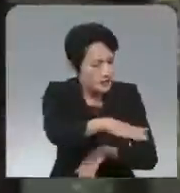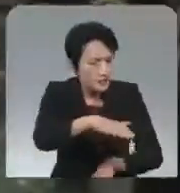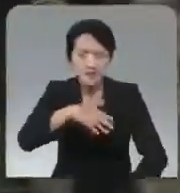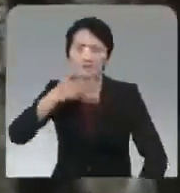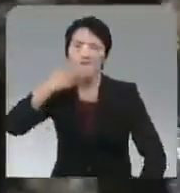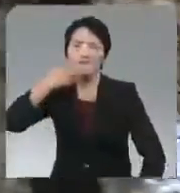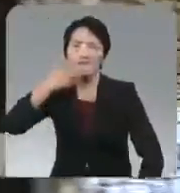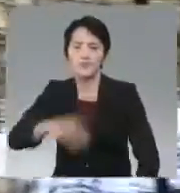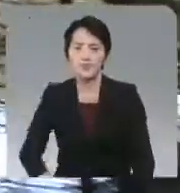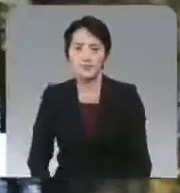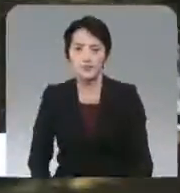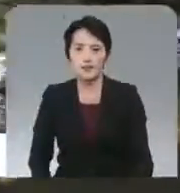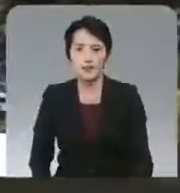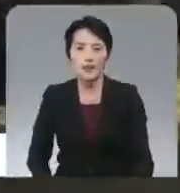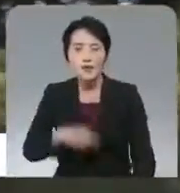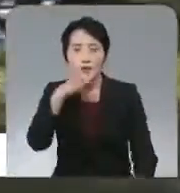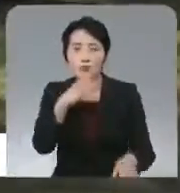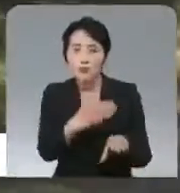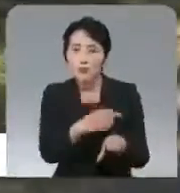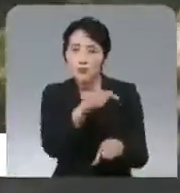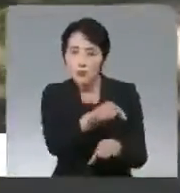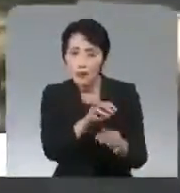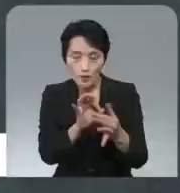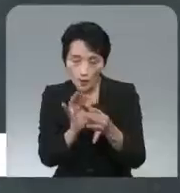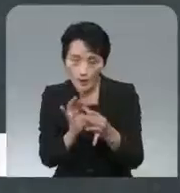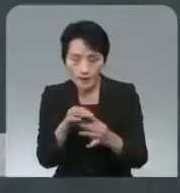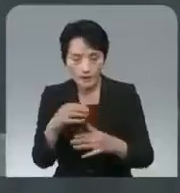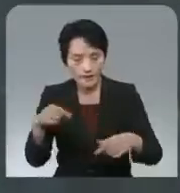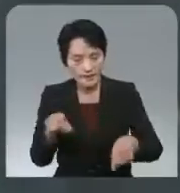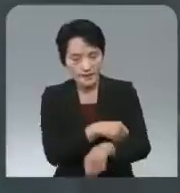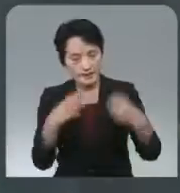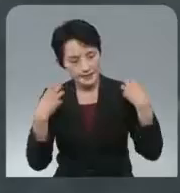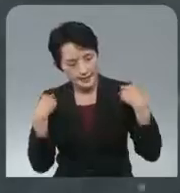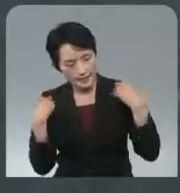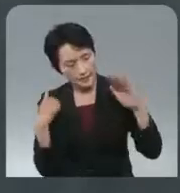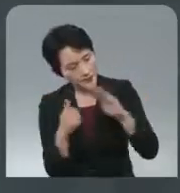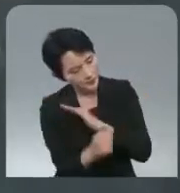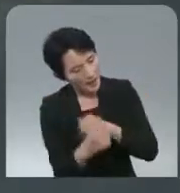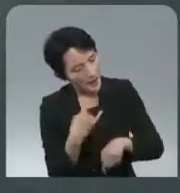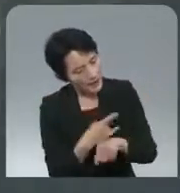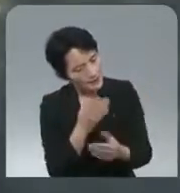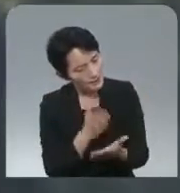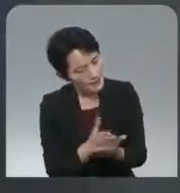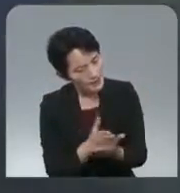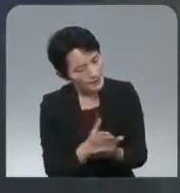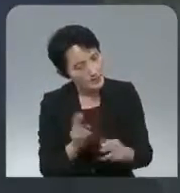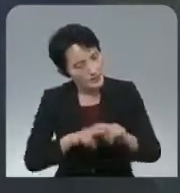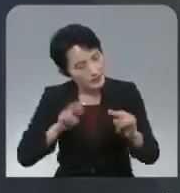不过对于会否担任对北特使，文在寅表示将届时决定。